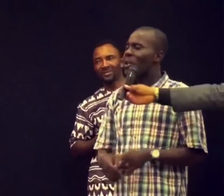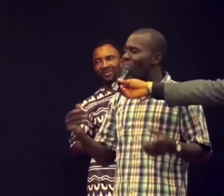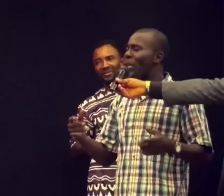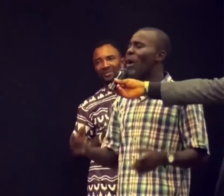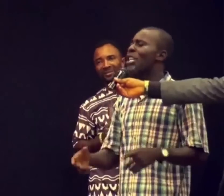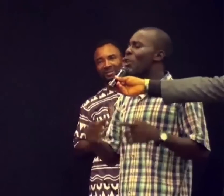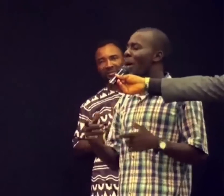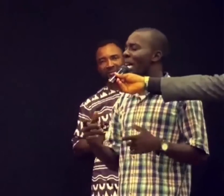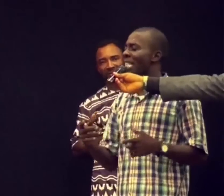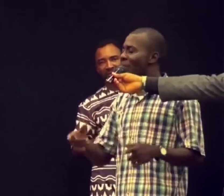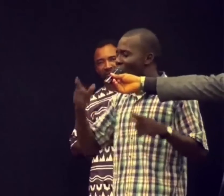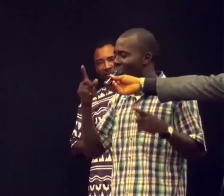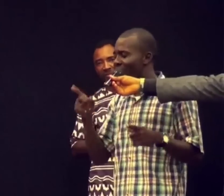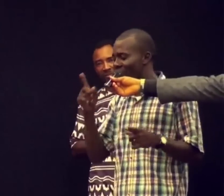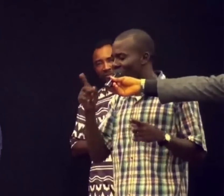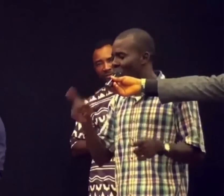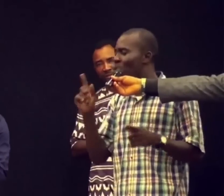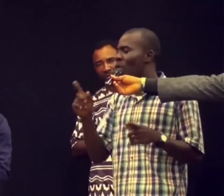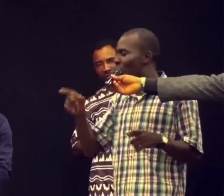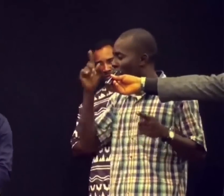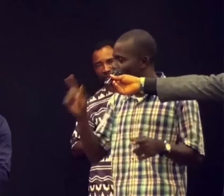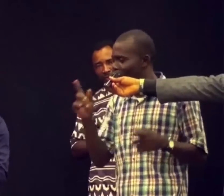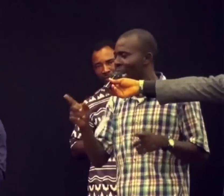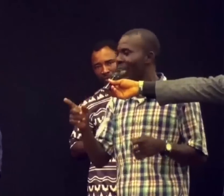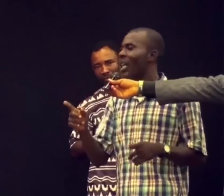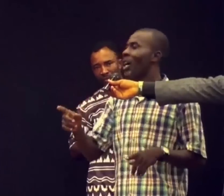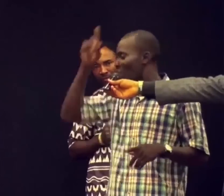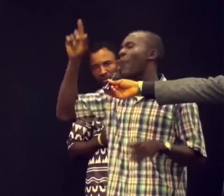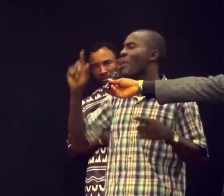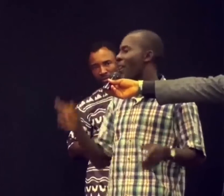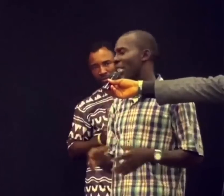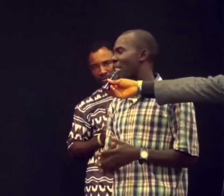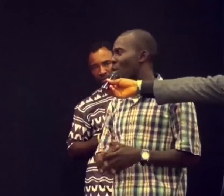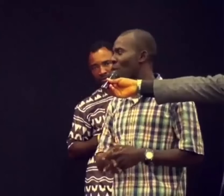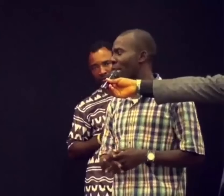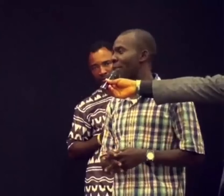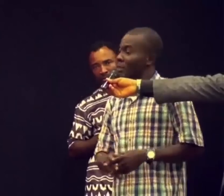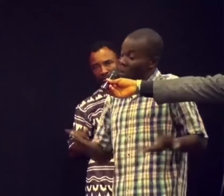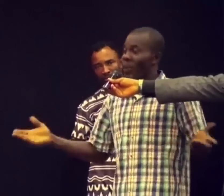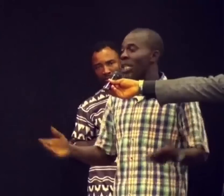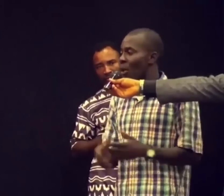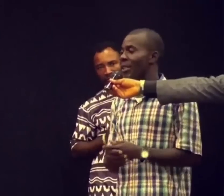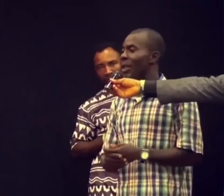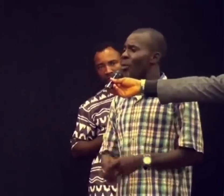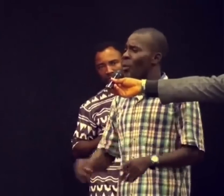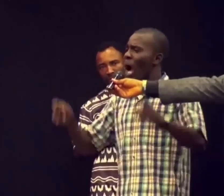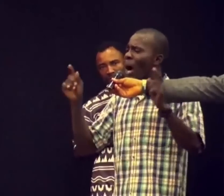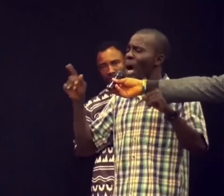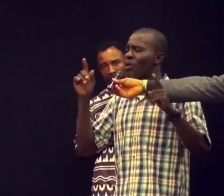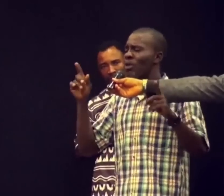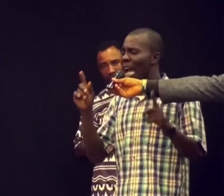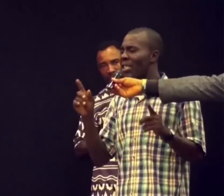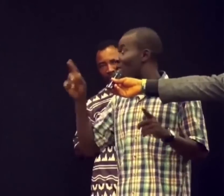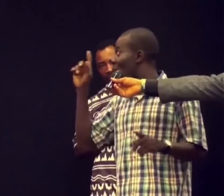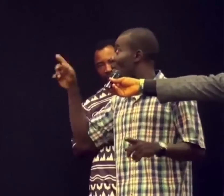malahi sorry mo yin ro pe ti ba tunon 15 yen ota mi ma rin de ajegule ni mo ni we I'm about